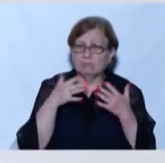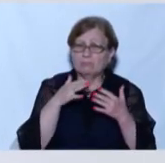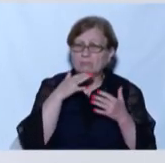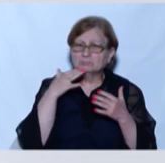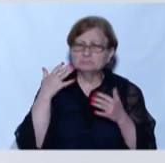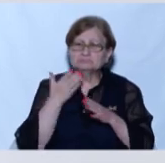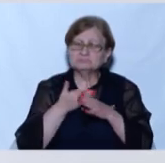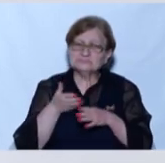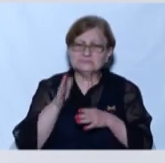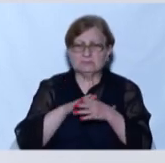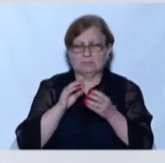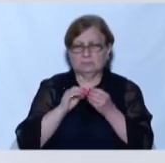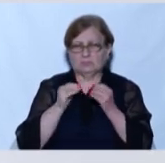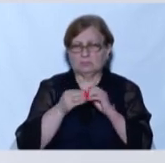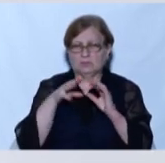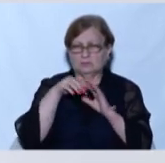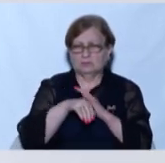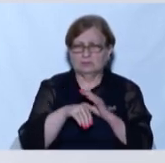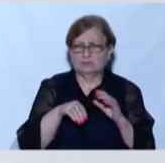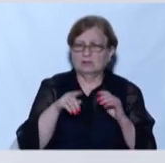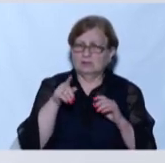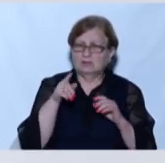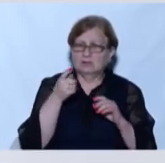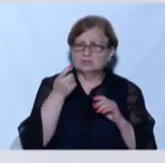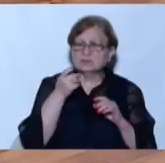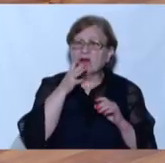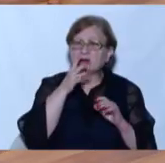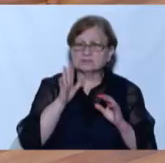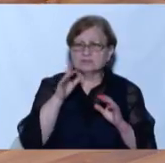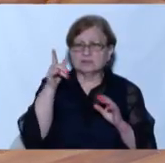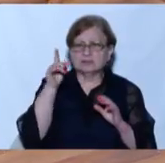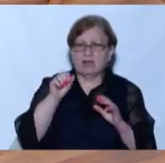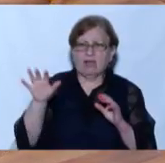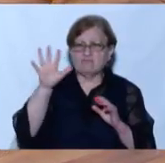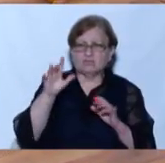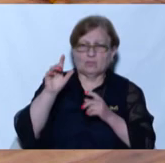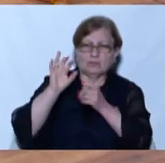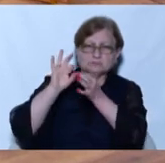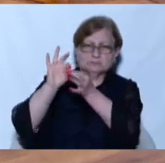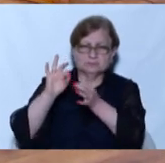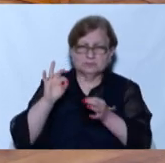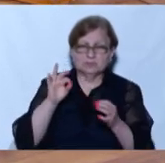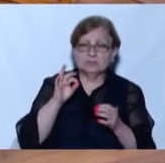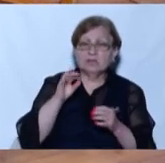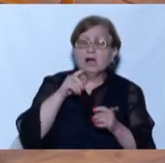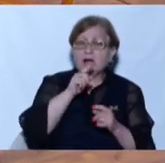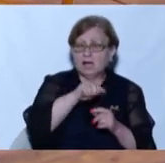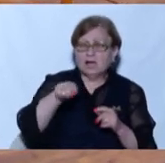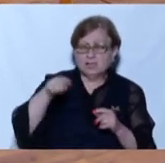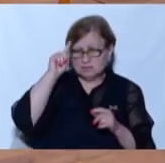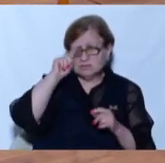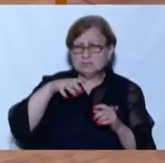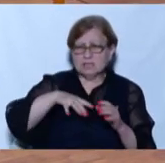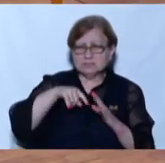მძიმე პრობლემებში ჩართული და თითქოს გარკვეულწილად არცალია. რასაკვირველია ცალკეულად წარუმოდგენლება იციან რაც ხდება დედამიწაზე,